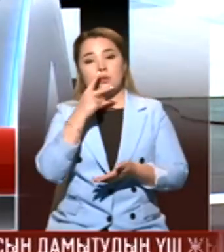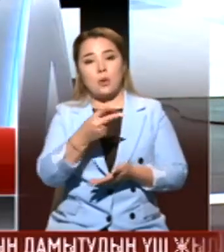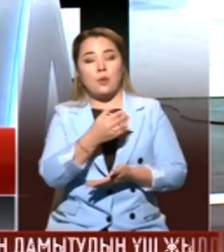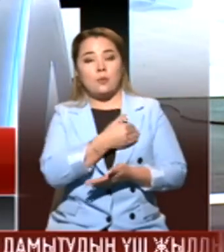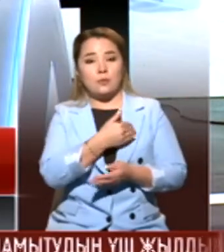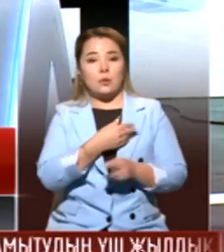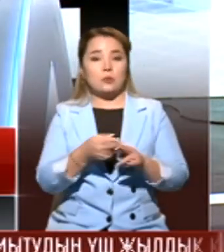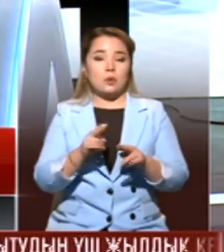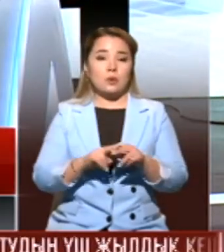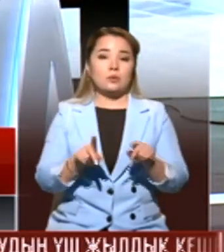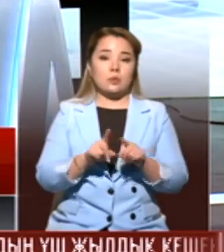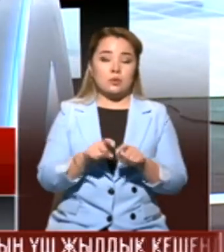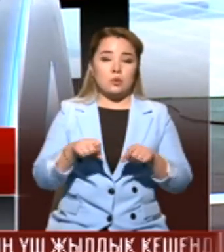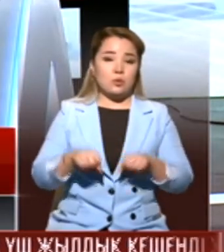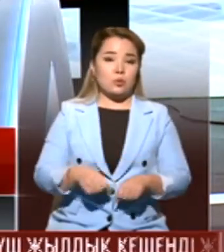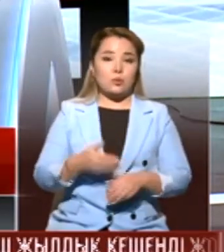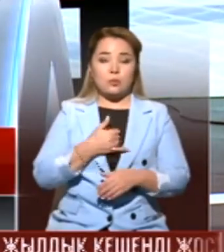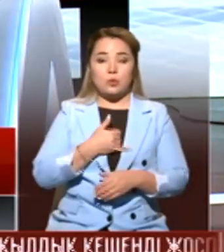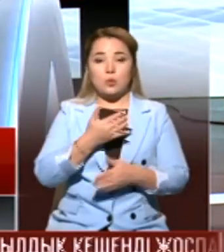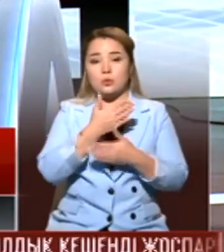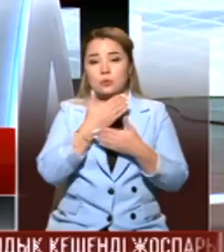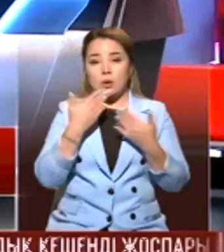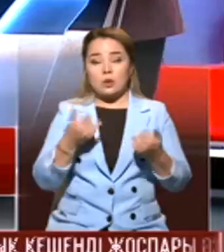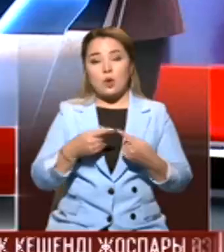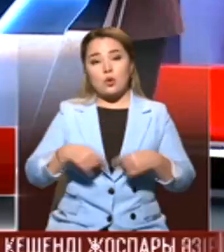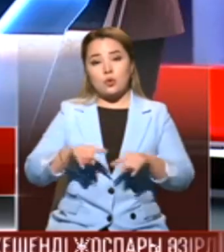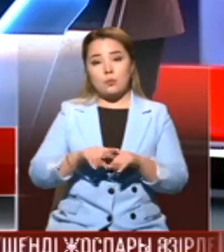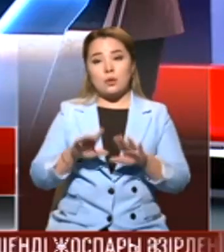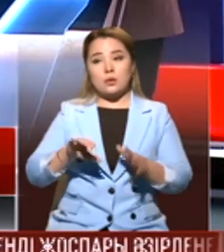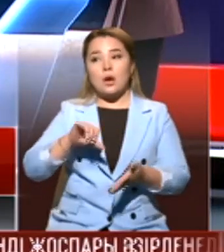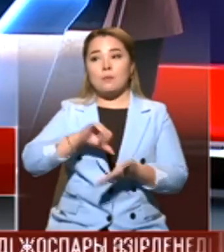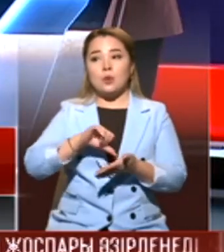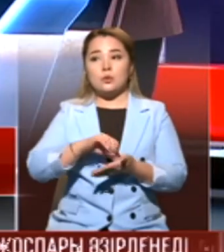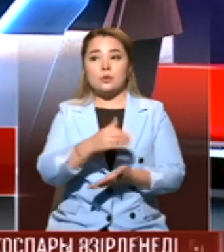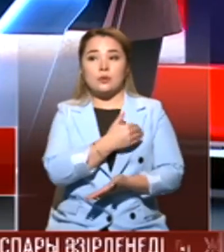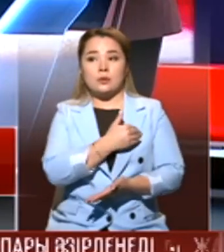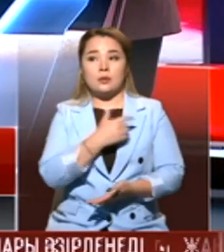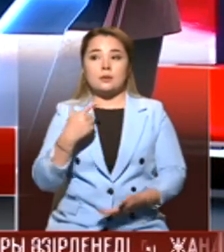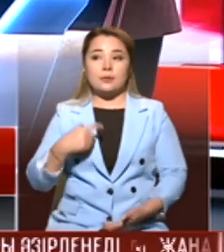деген сияқты. Ондай құқық жоқ, мен өйткені бір ұйымның мүшесі болуым керек.